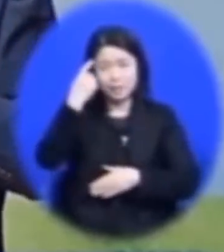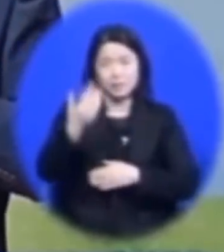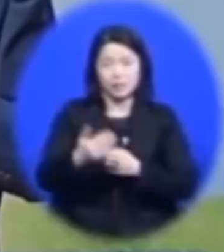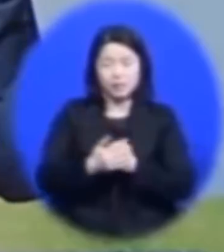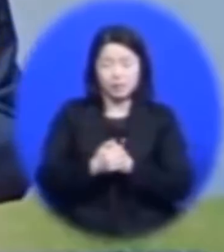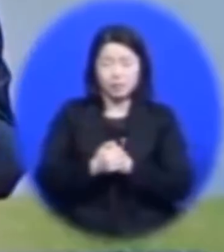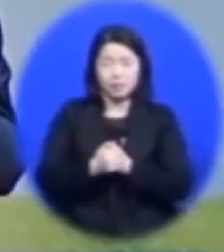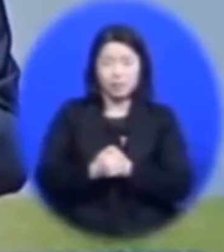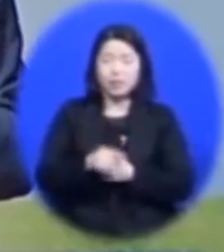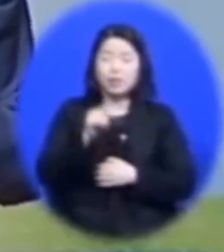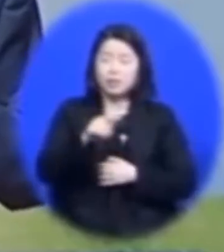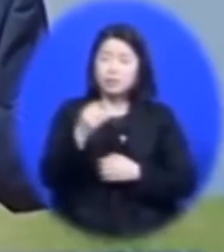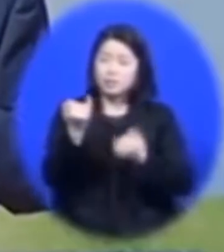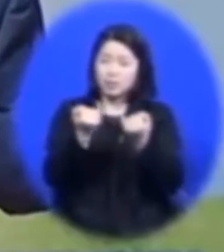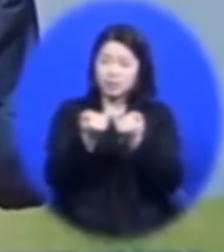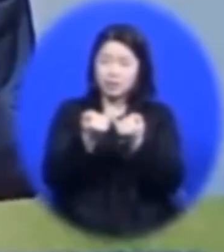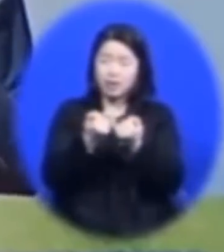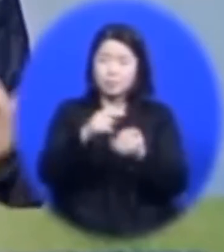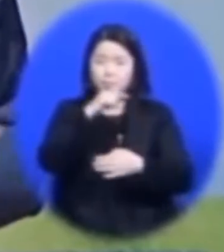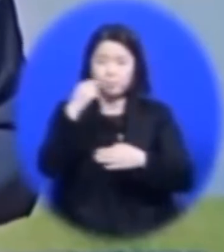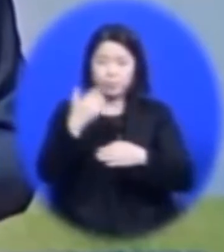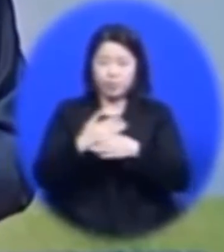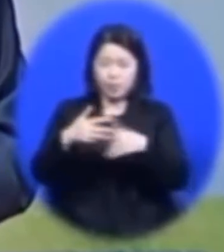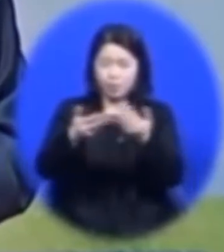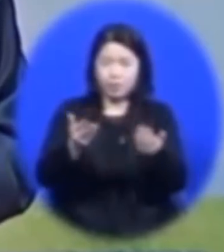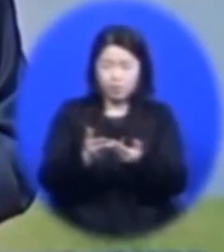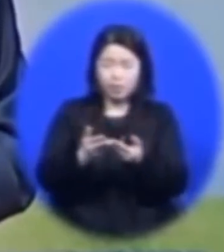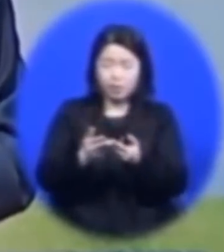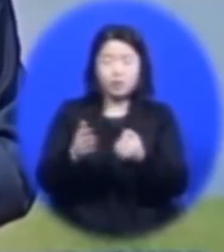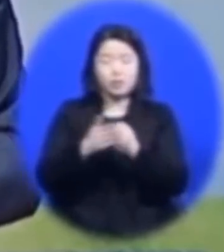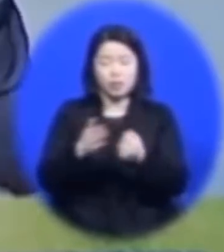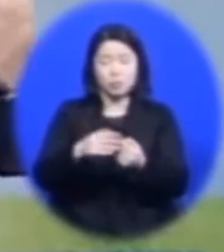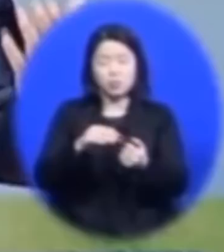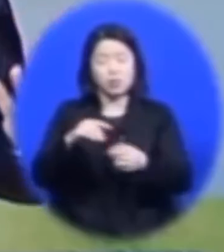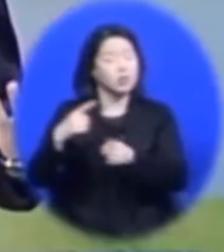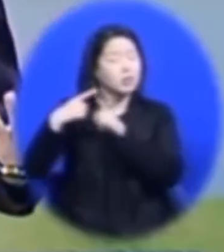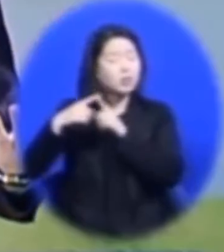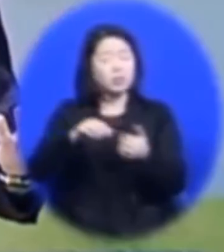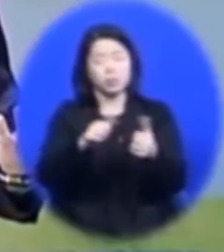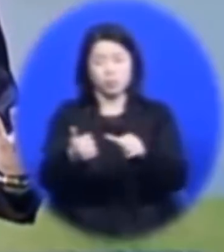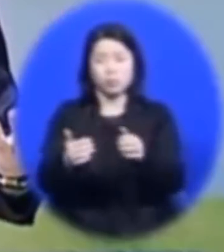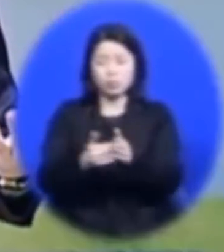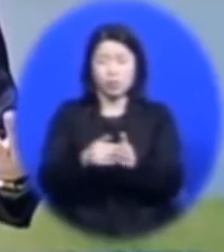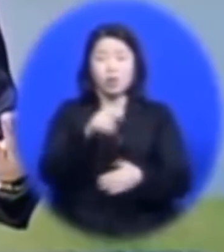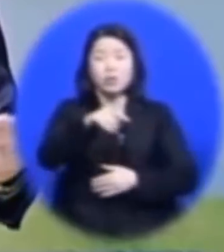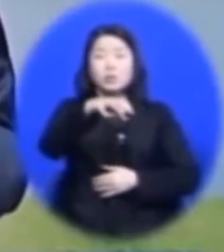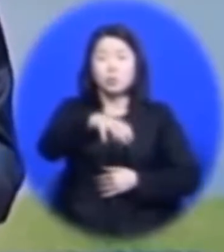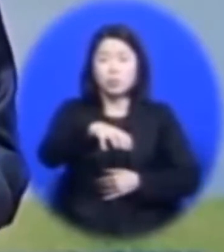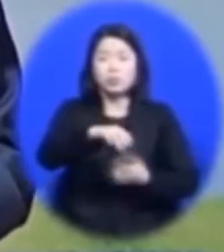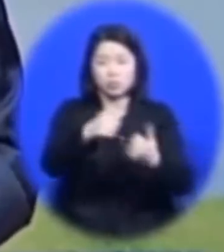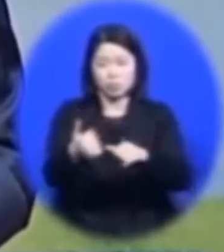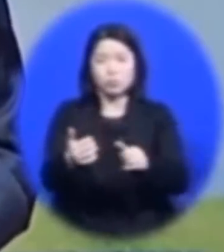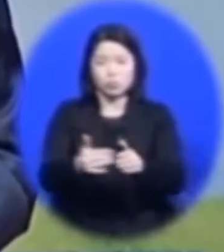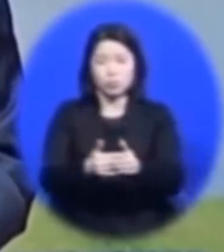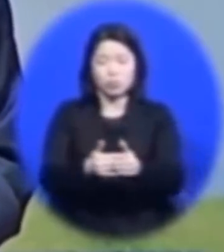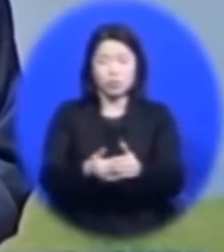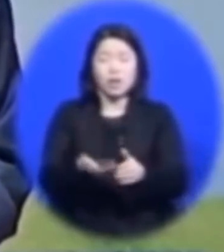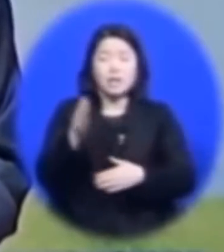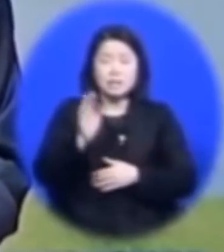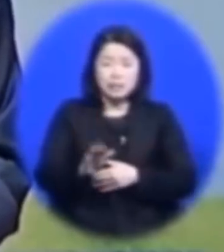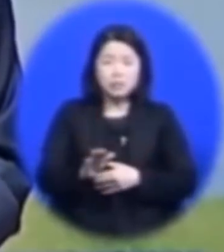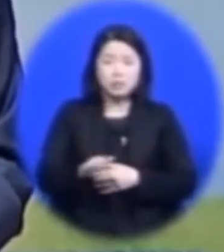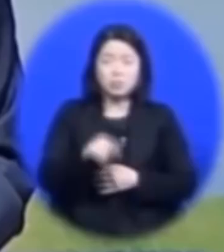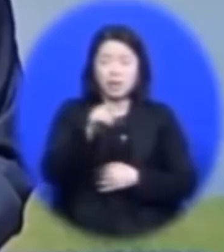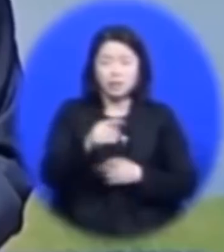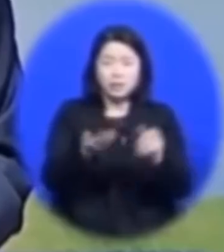그가 공산당의 의해서 순조 합니다 그렇게 인생을 끝내요 거기서 그렇지만 그